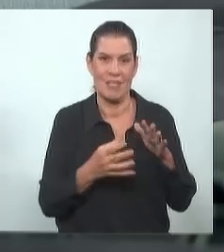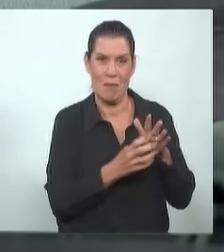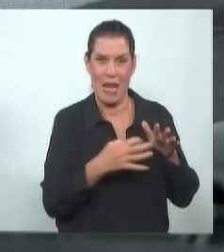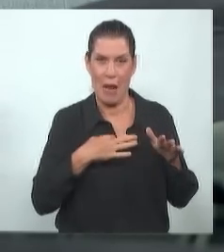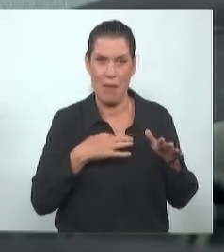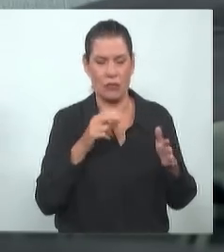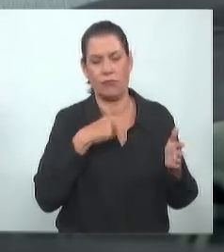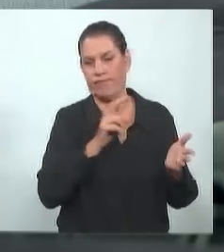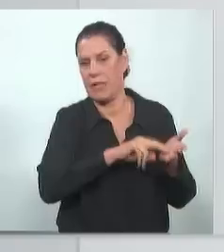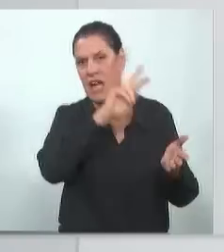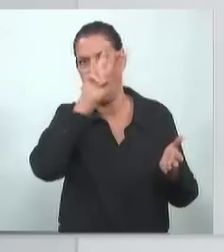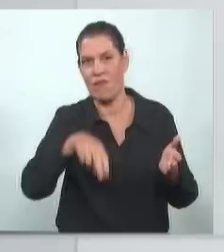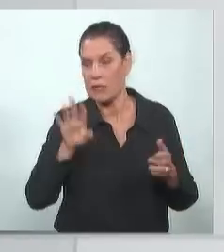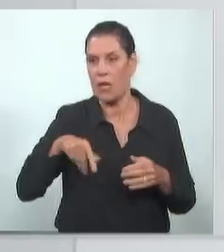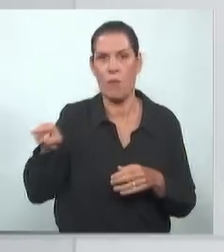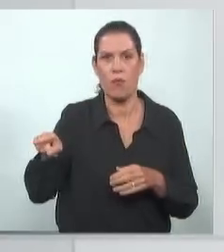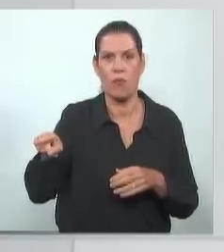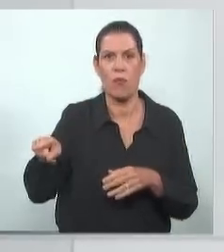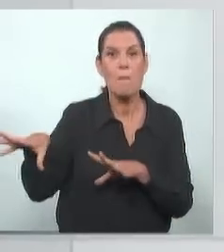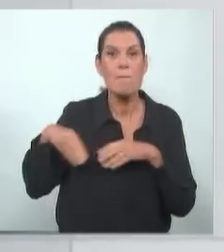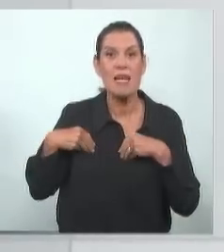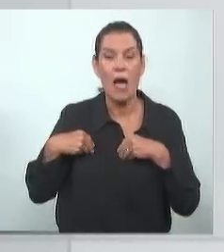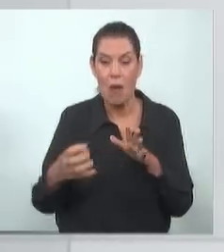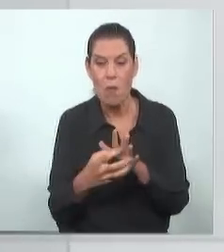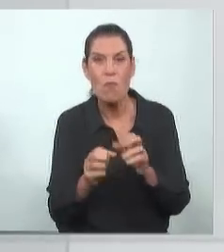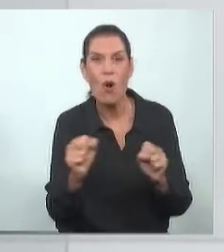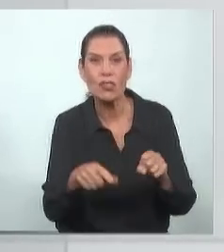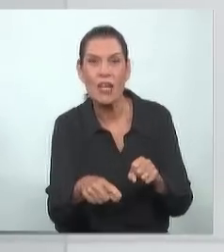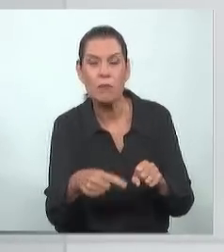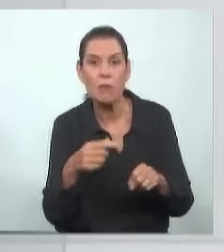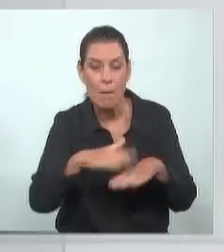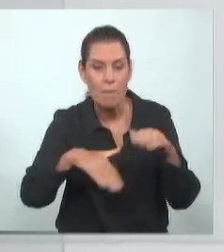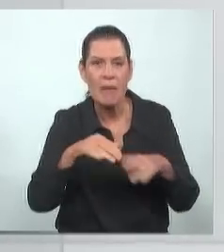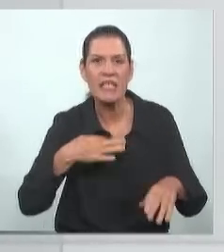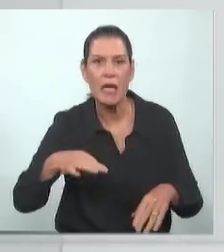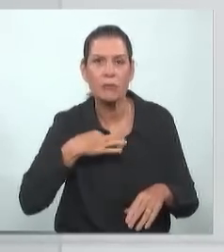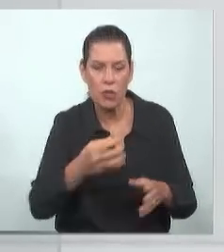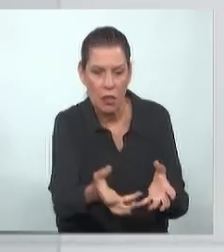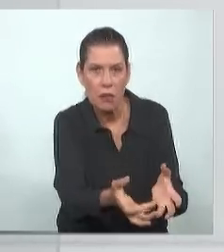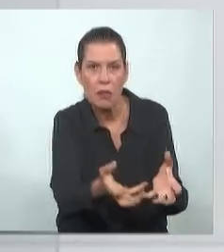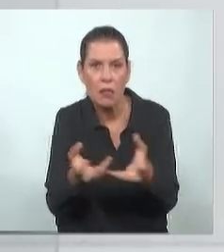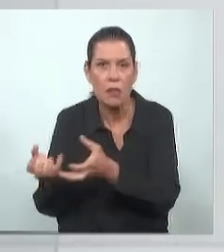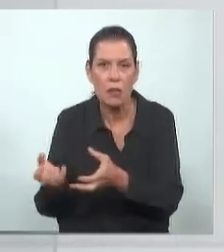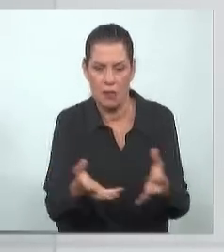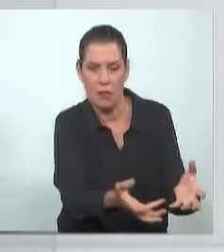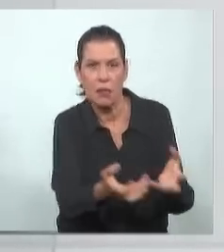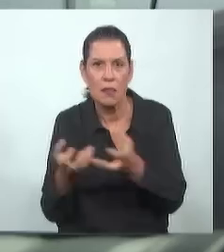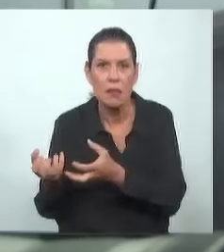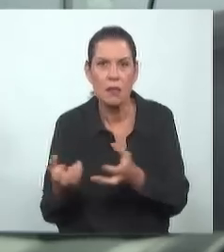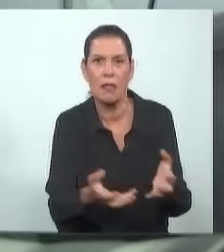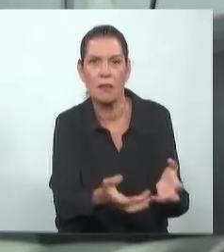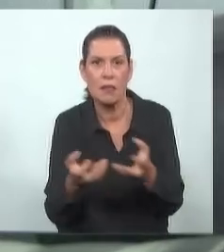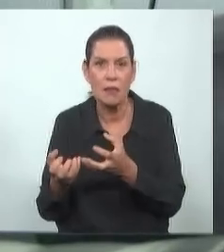קפץ, והתחלנו להוציא את המוקשים בידיים, אסור. הוצאנו בידיים, רק בדינו שזה לא ממולכד, הוצאנו, שמנו בצד, עשינו